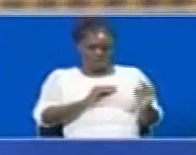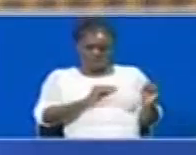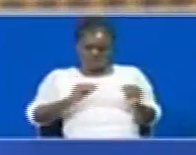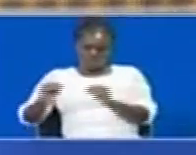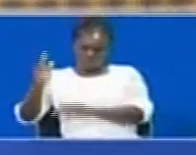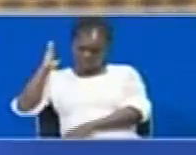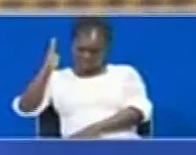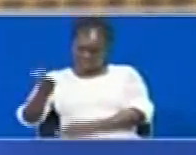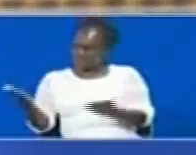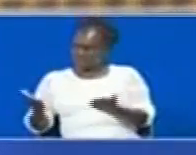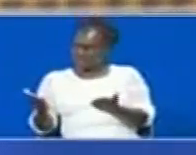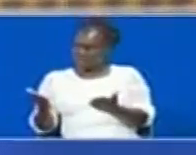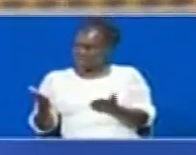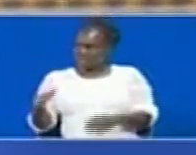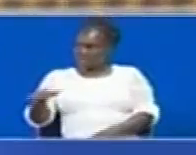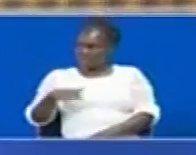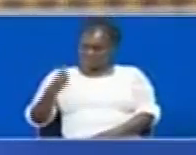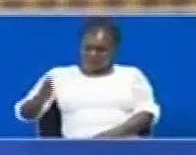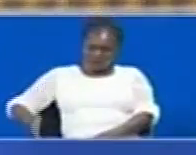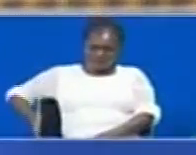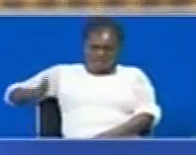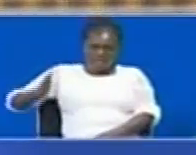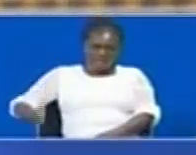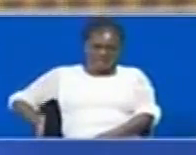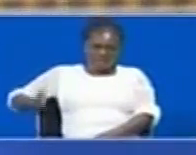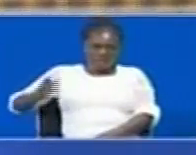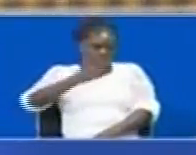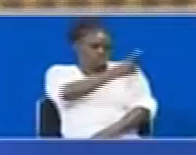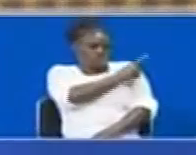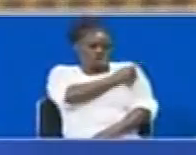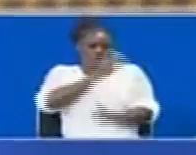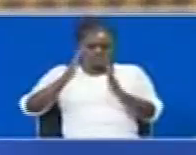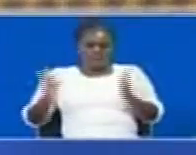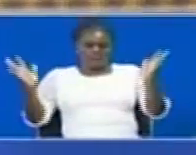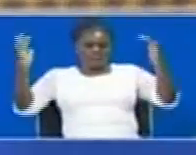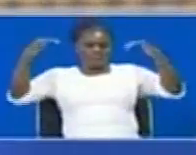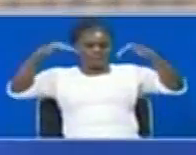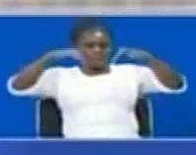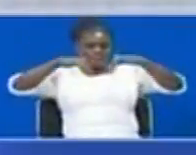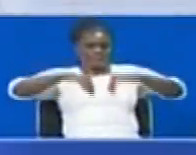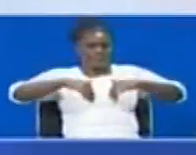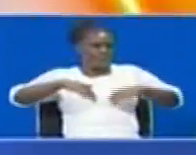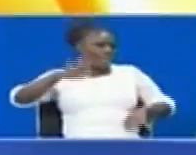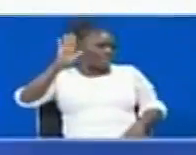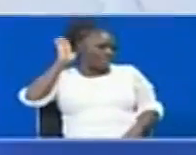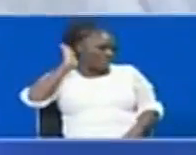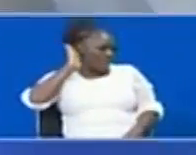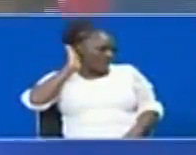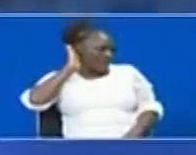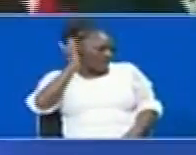moja hadi katika eneo la Railways Club ambapo madaktari wamekutana, na tuweze kuwasikiza yale